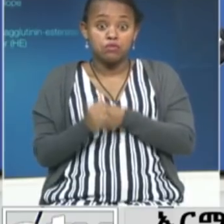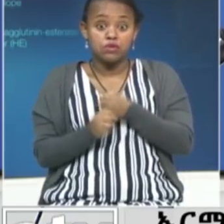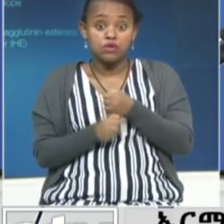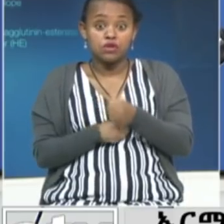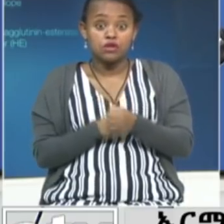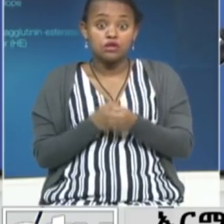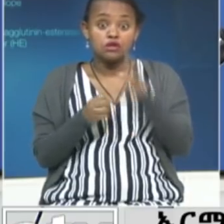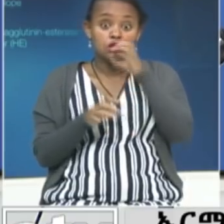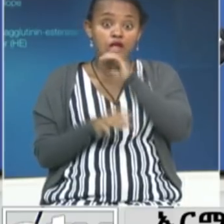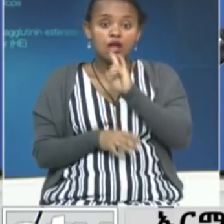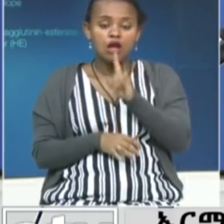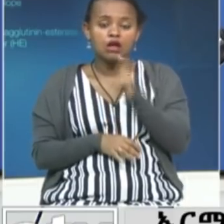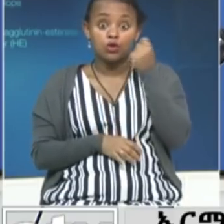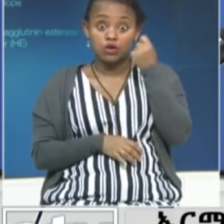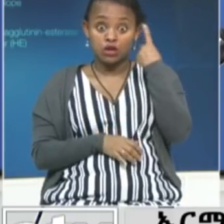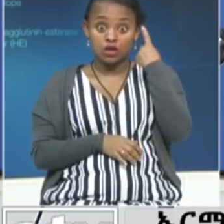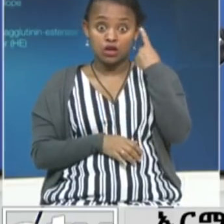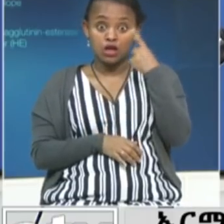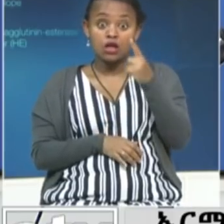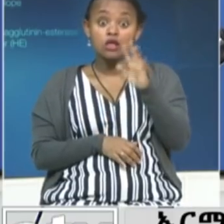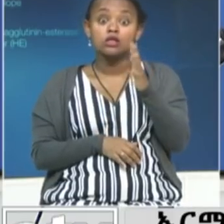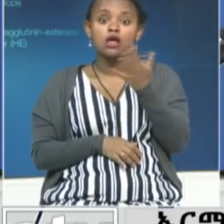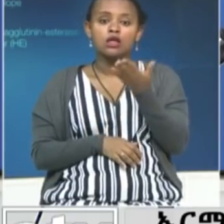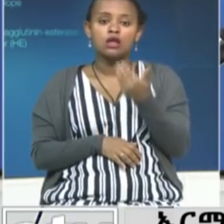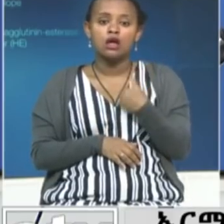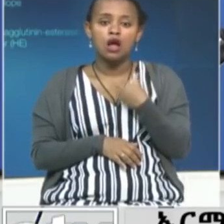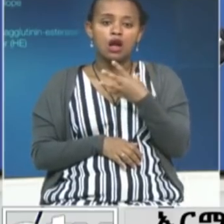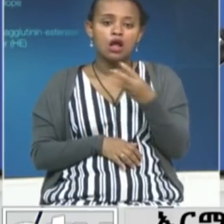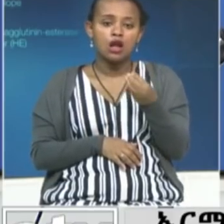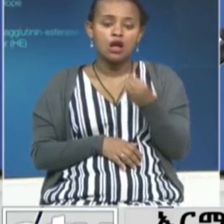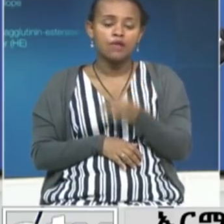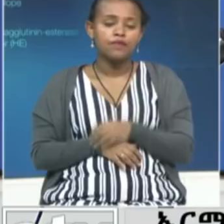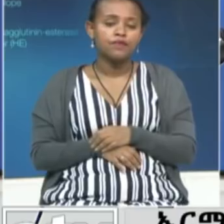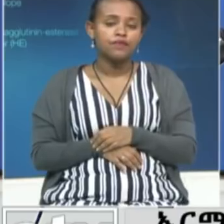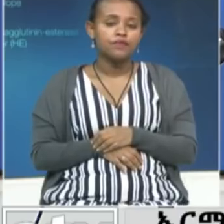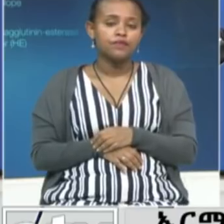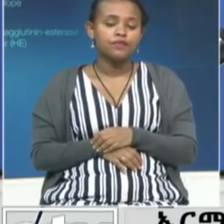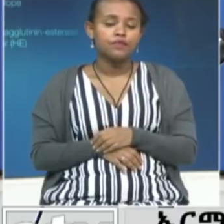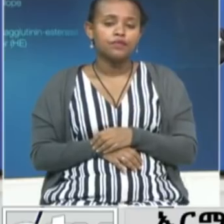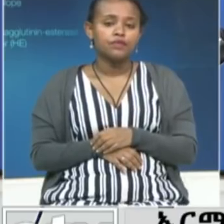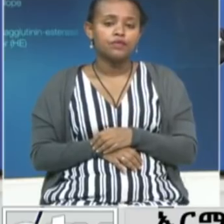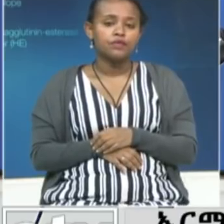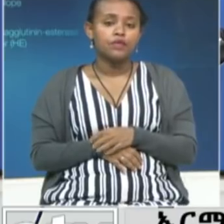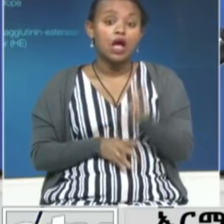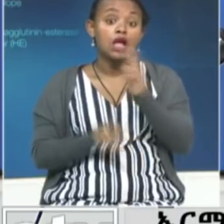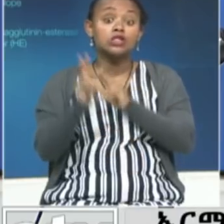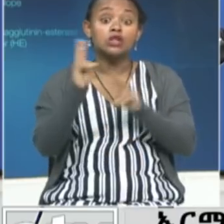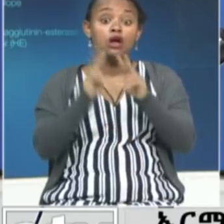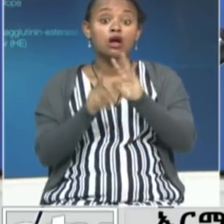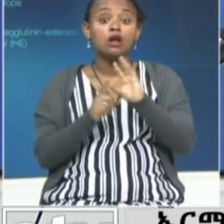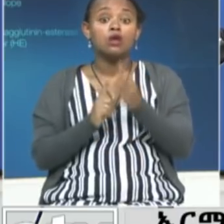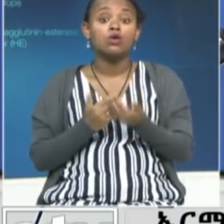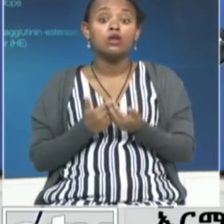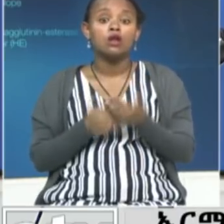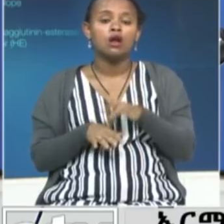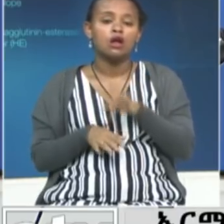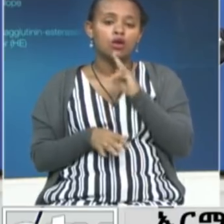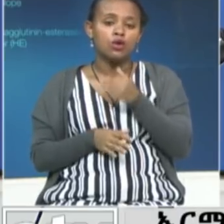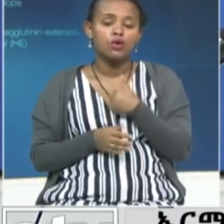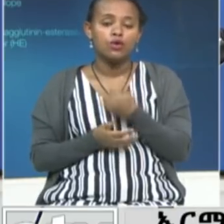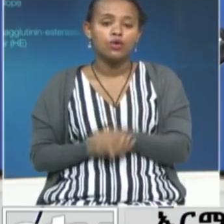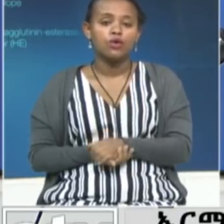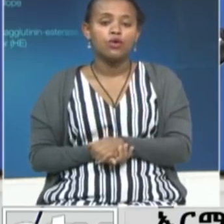ተረድተኛል ገብቶኛል። እንደዛ አይነት ነገር አለ ግን አስቸጋሪ ሁኔታ ላይ ያለ ነበር ችግር